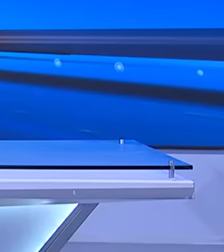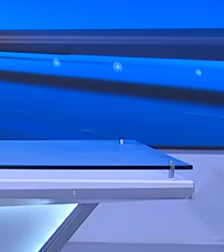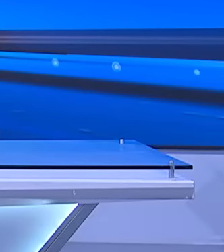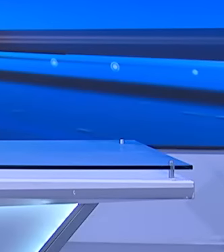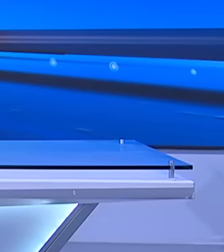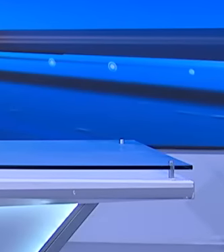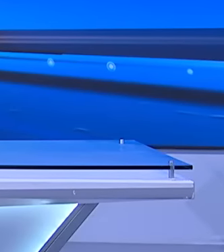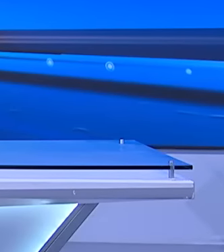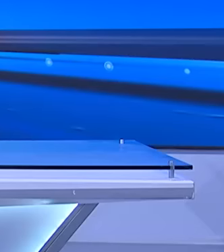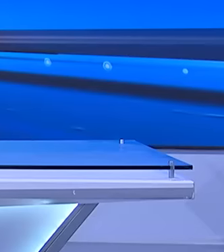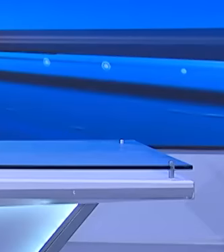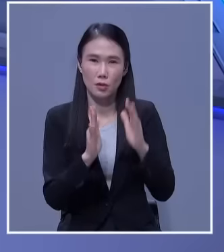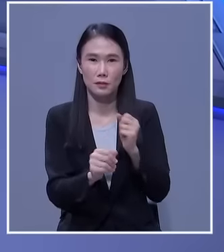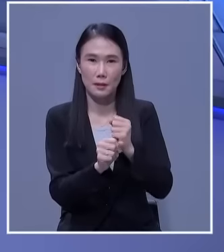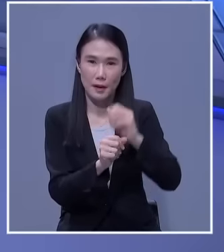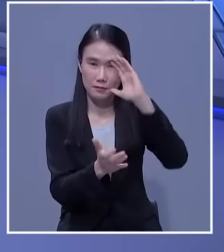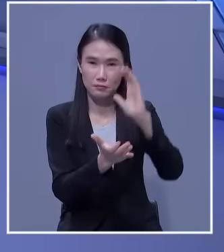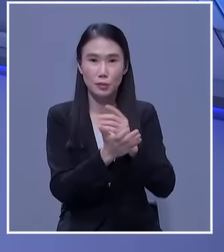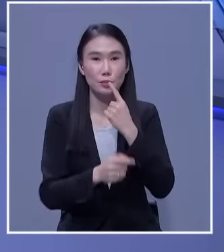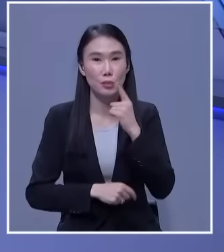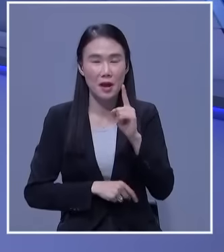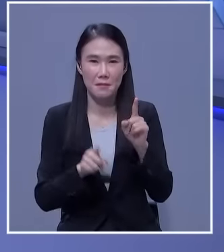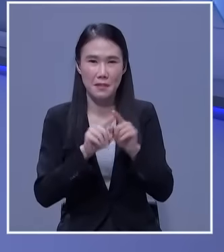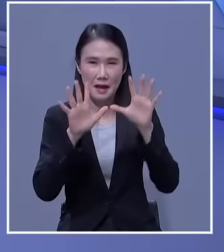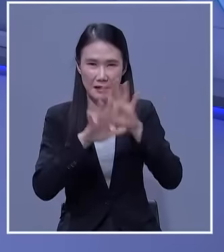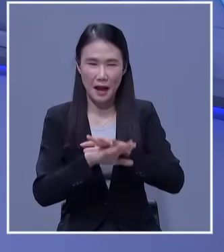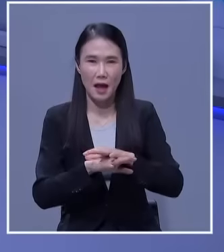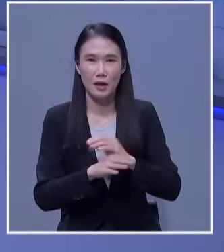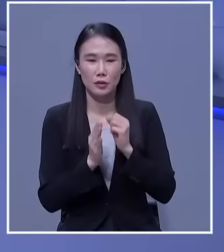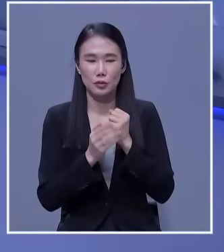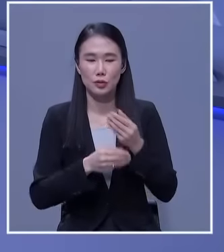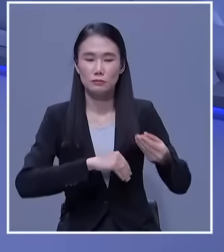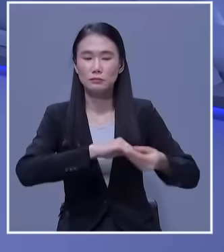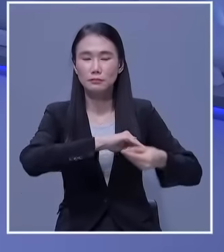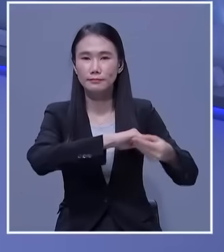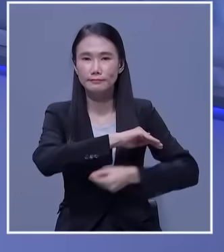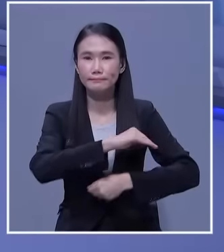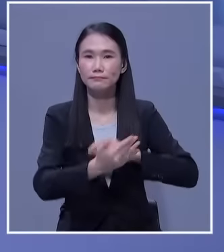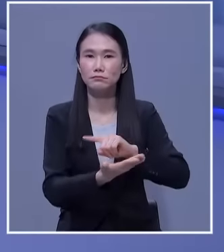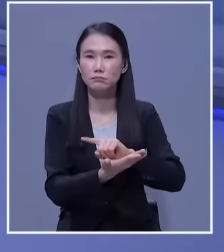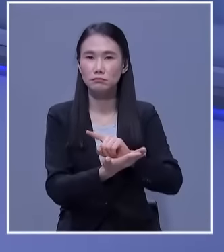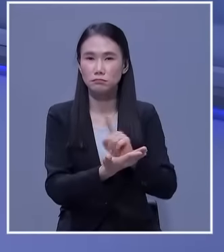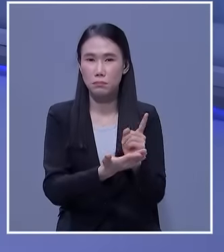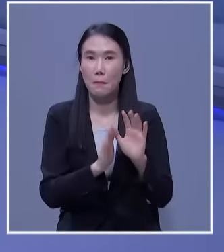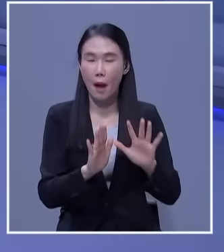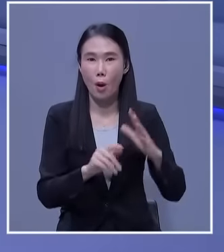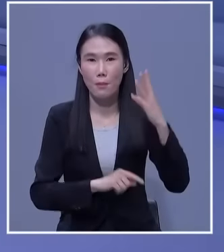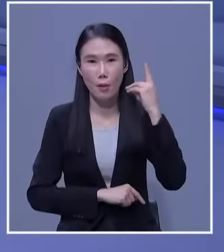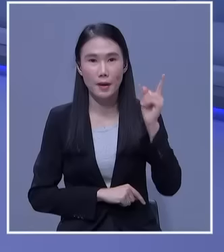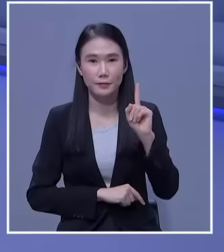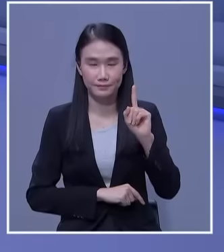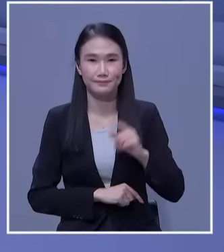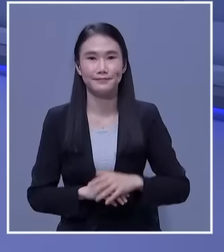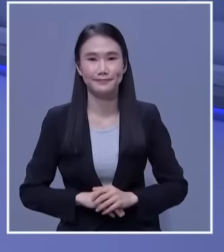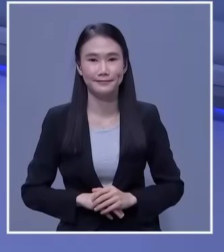ข้าไปช่วยเหลือเอื้อประโยชน์ด้วยการเปลี่ยนแปลงความเร็วของรถให้มันน้อยลงเพื่อช่วยตัวผู้ต้องหานะคะล่าสุดเมื่อวานนี้เราเสนอ